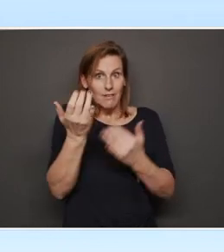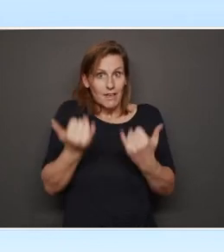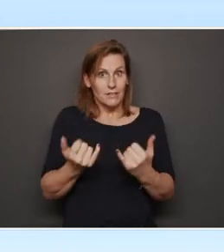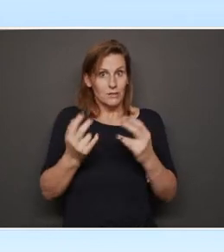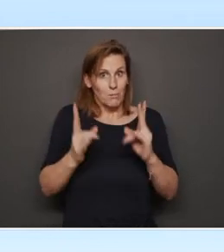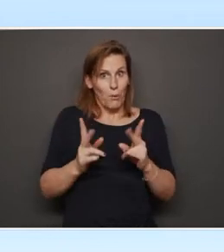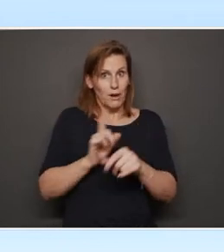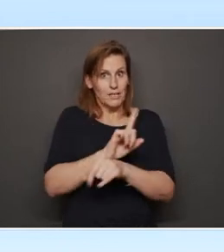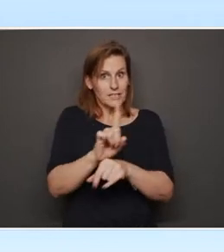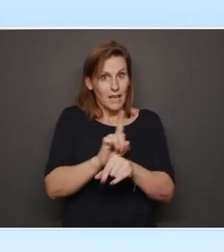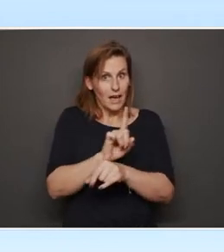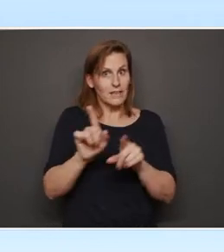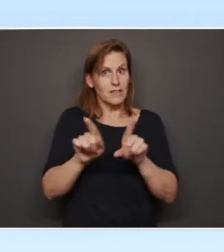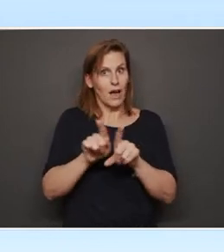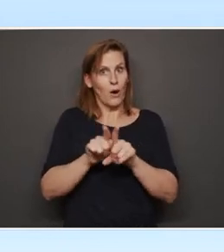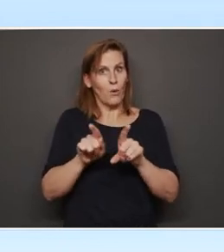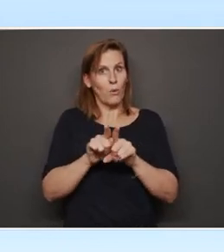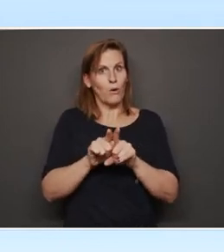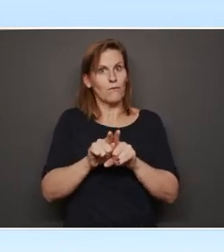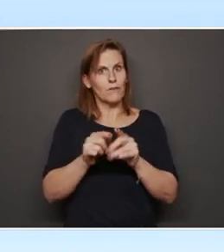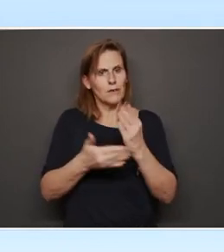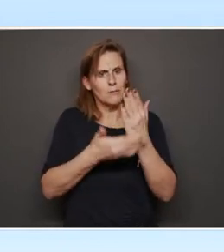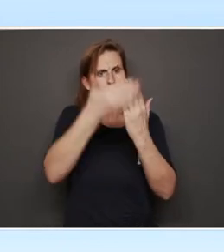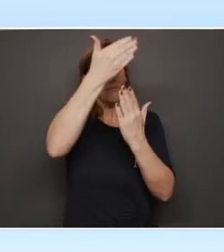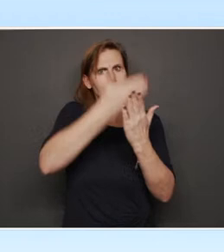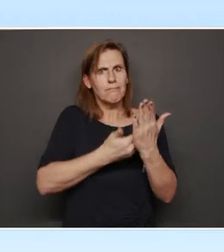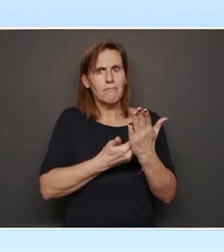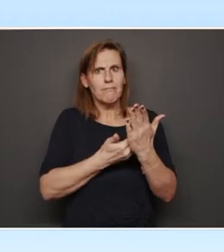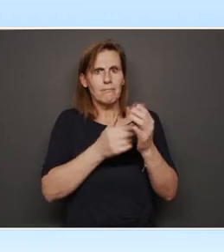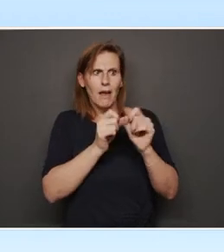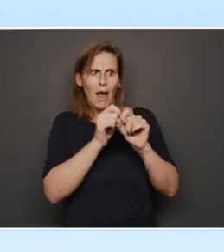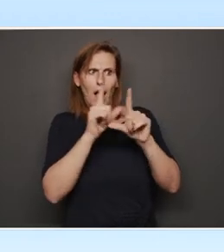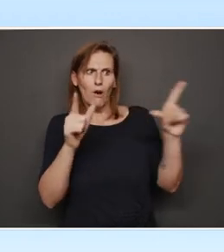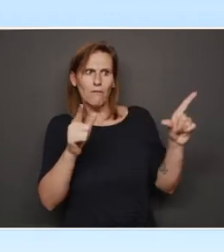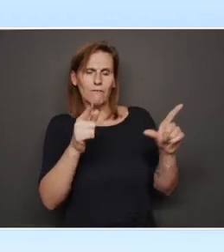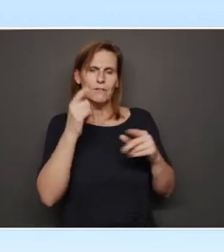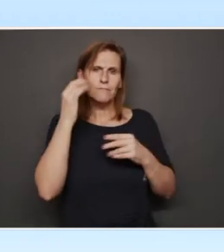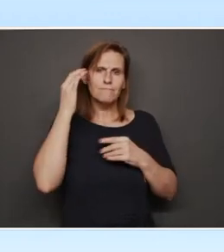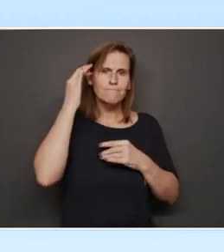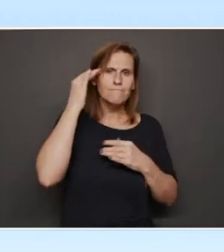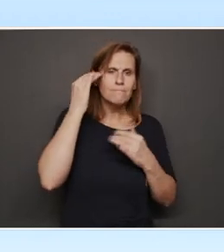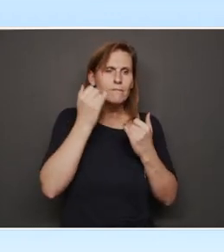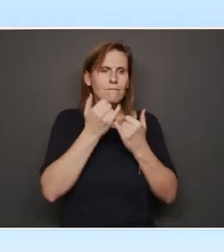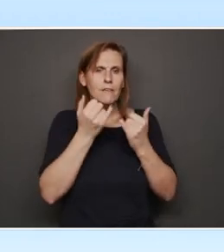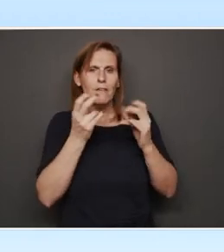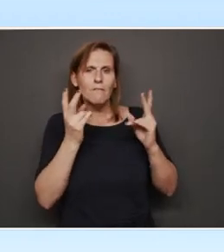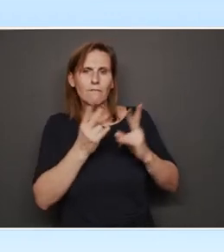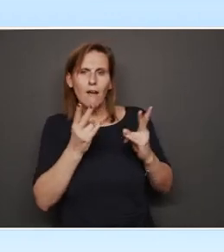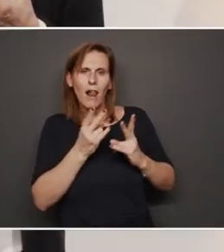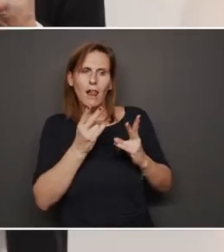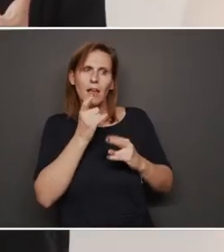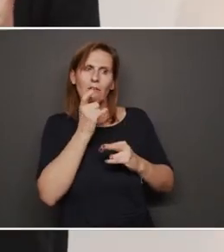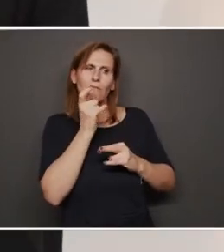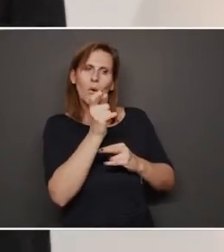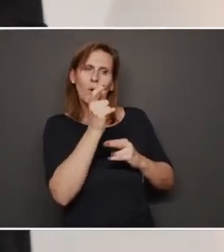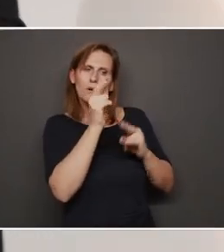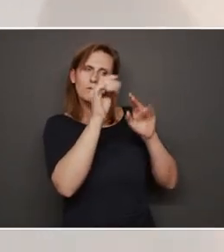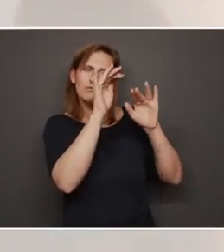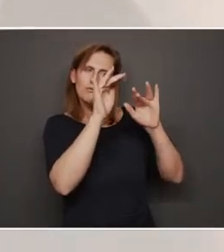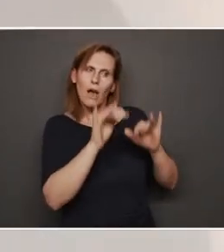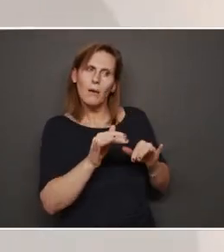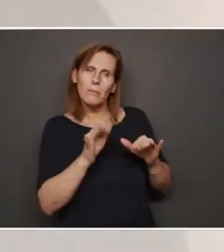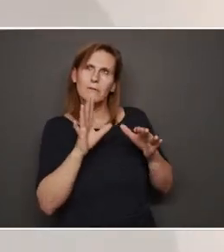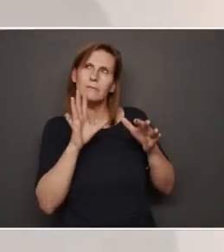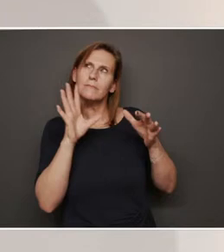Zeit haben, diese Seite aufzurufen, sich Gedanken zu machen, ja, welche Begriffe und Worte verbinde